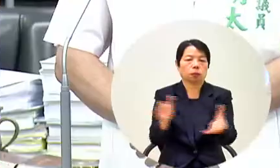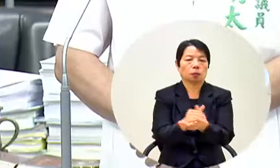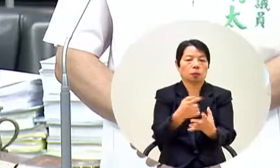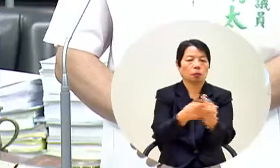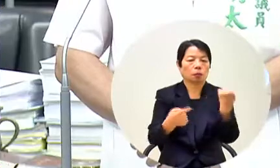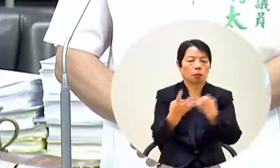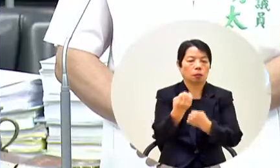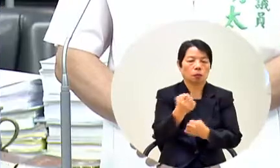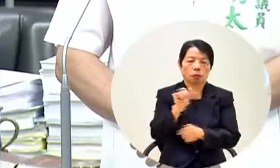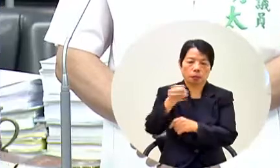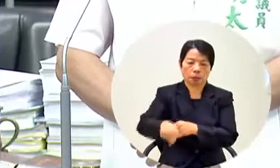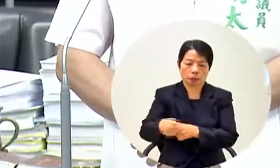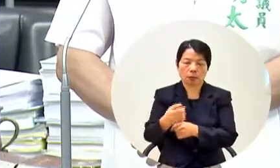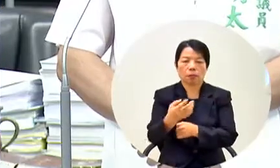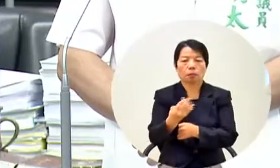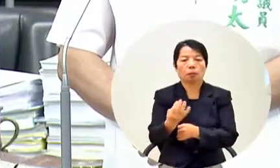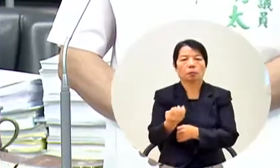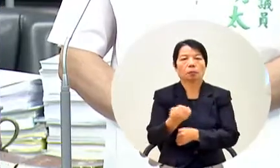几件。